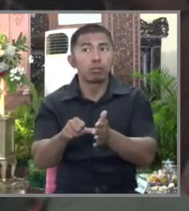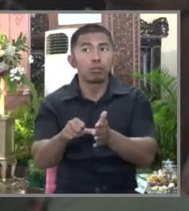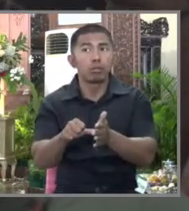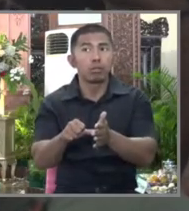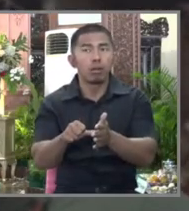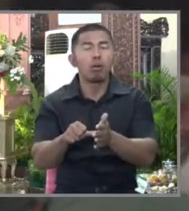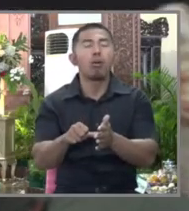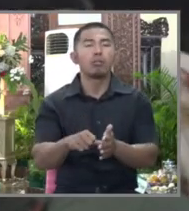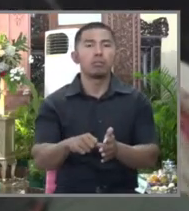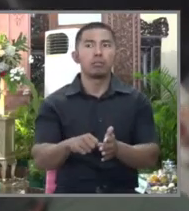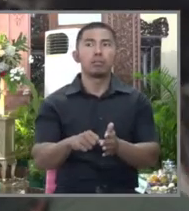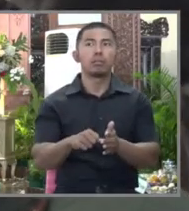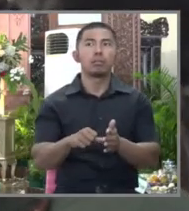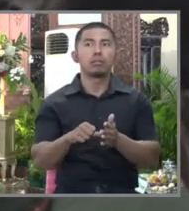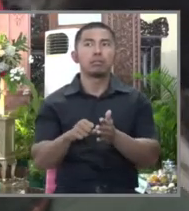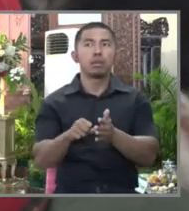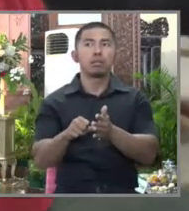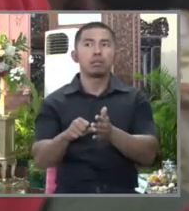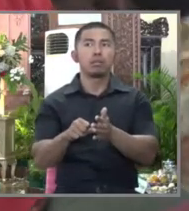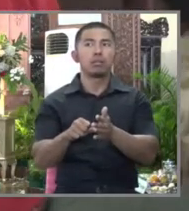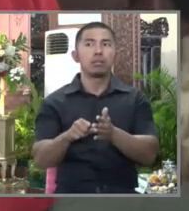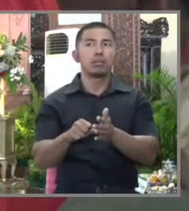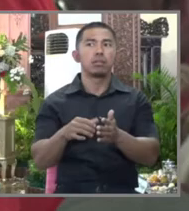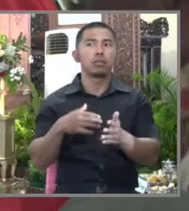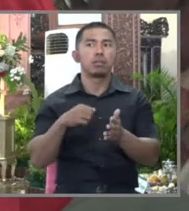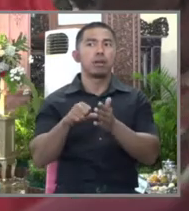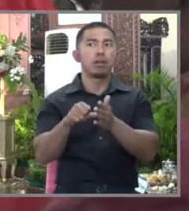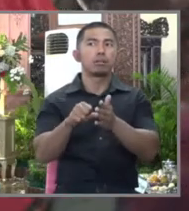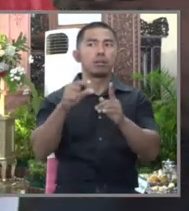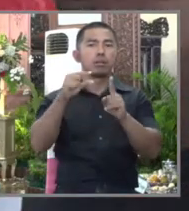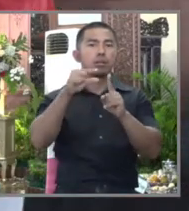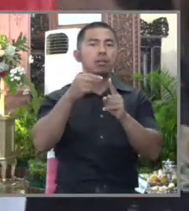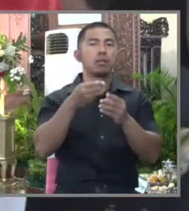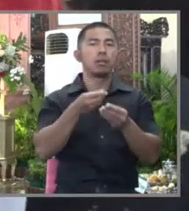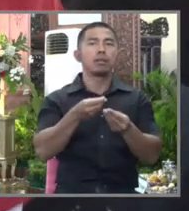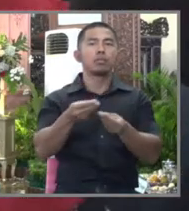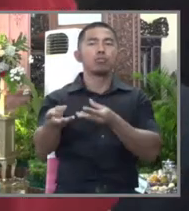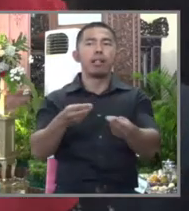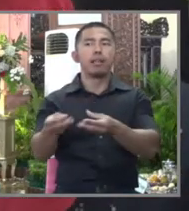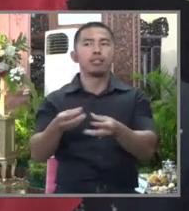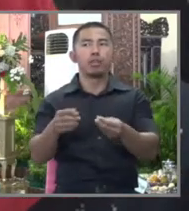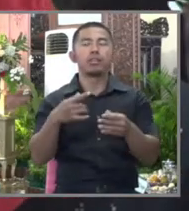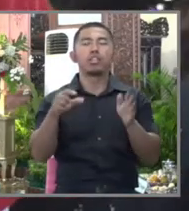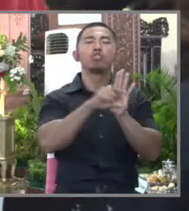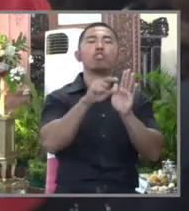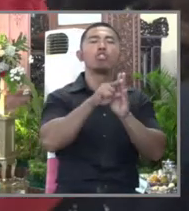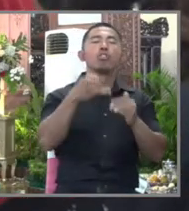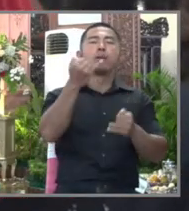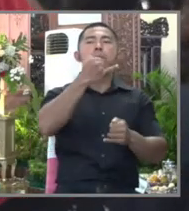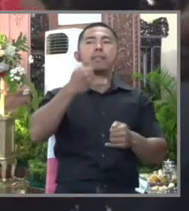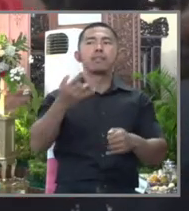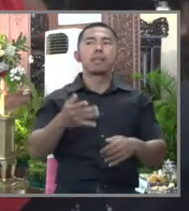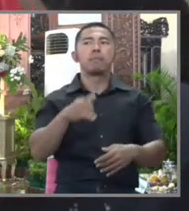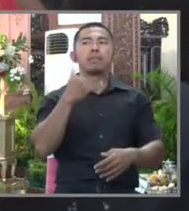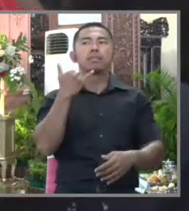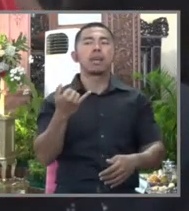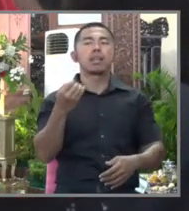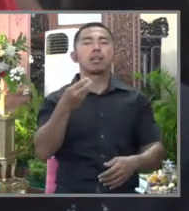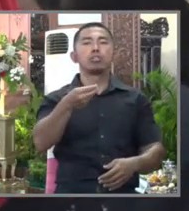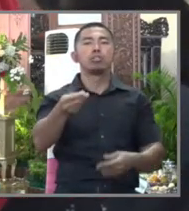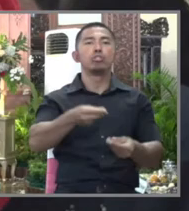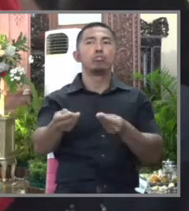marketnya. Mana Bu batiknya Bu? Ini contohnya Pak. Oke, sekarang jualnya di mana